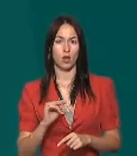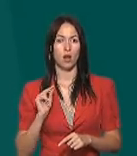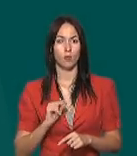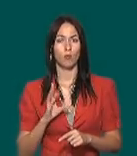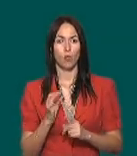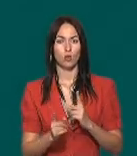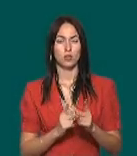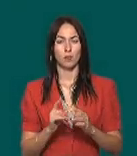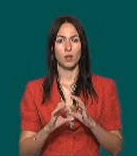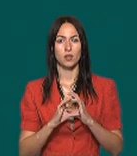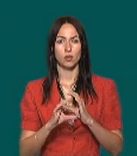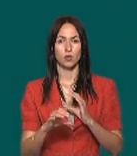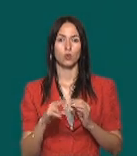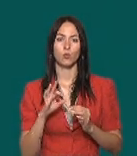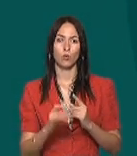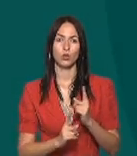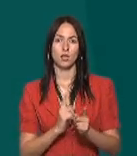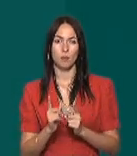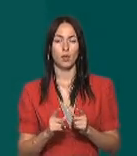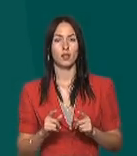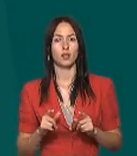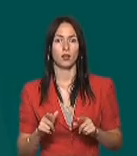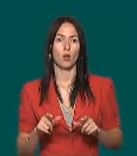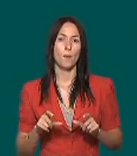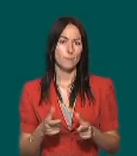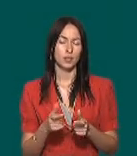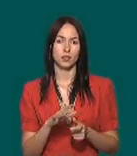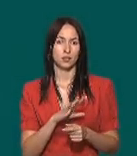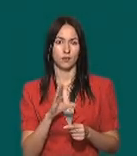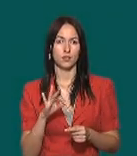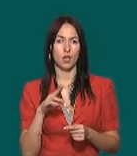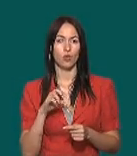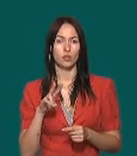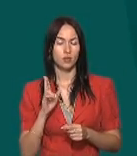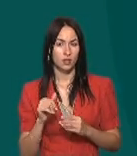замене труб, по замене плитки, отделка вся. Также